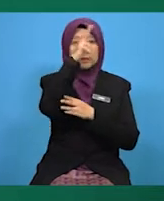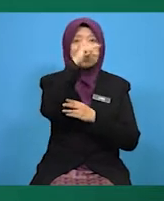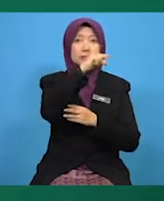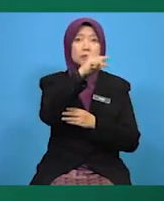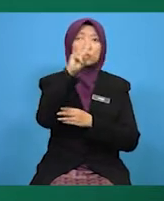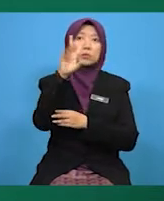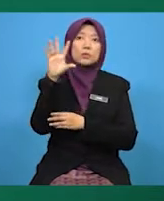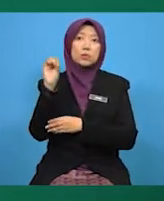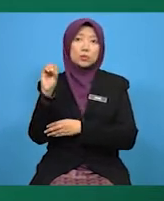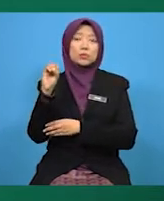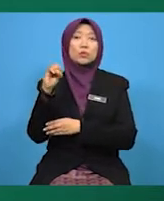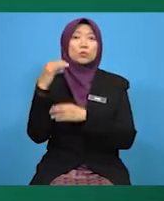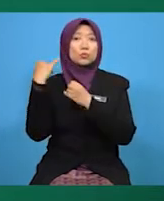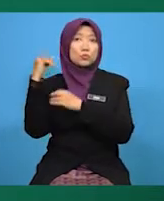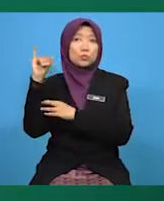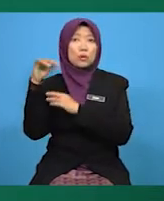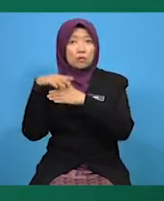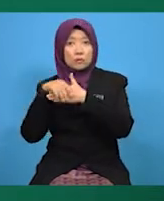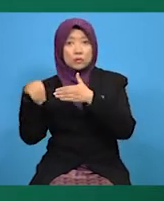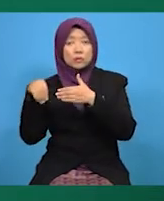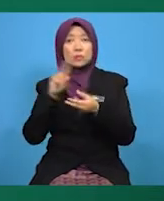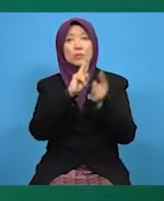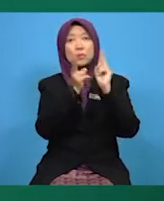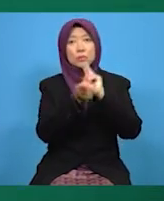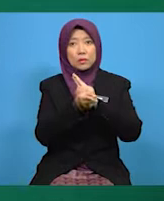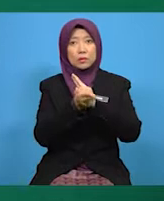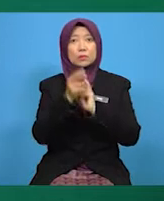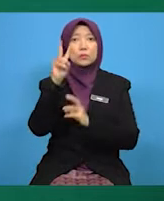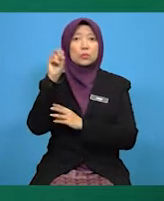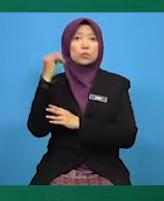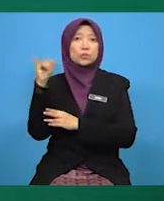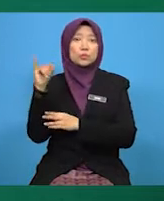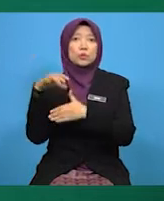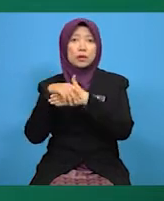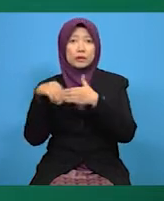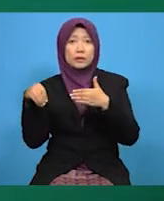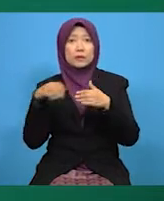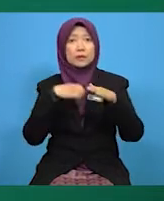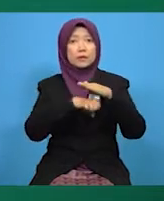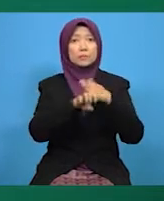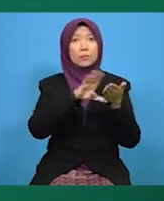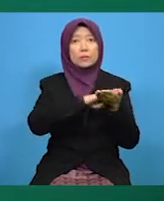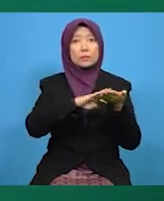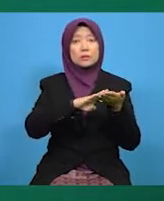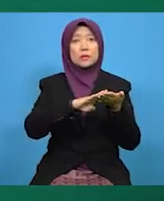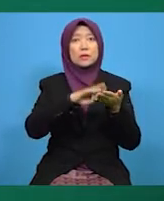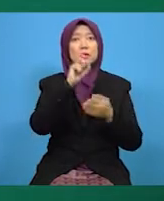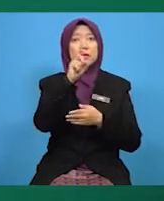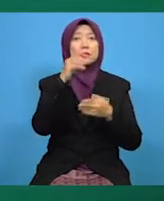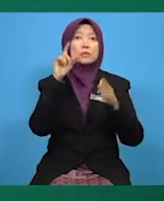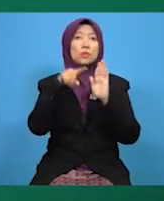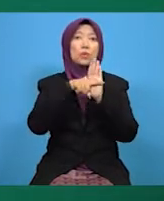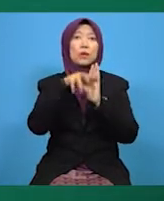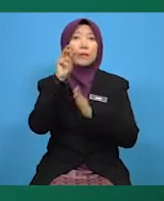G 250 juta ringgit, perubahan stok 20 juta ringgit dan ekspor bersih